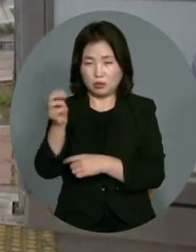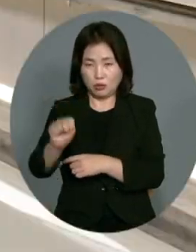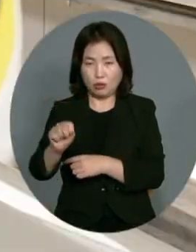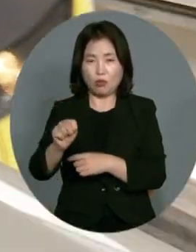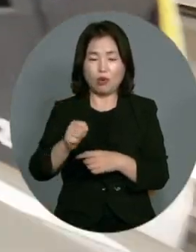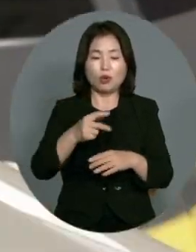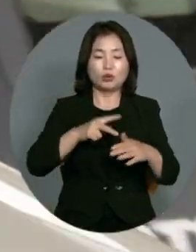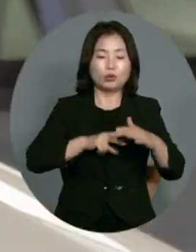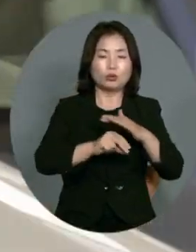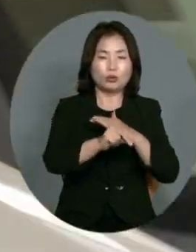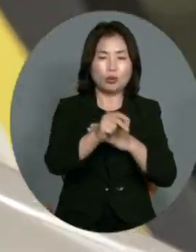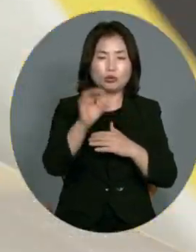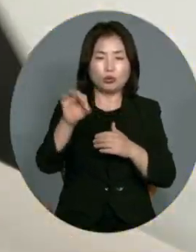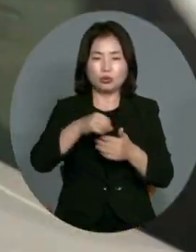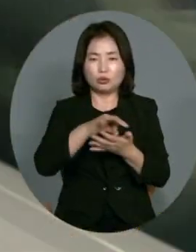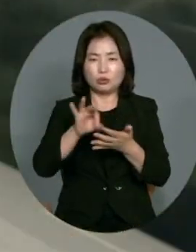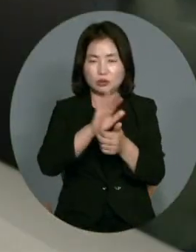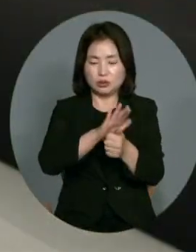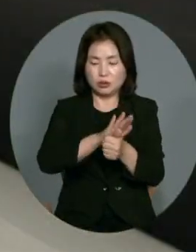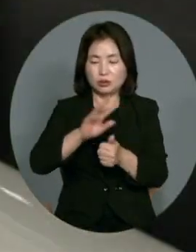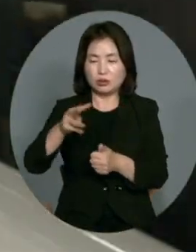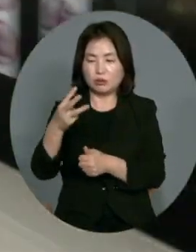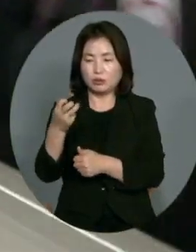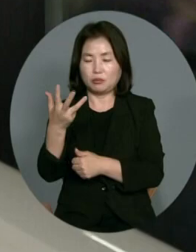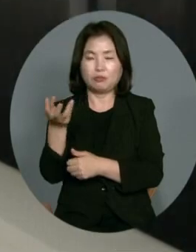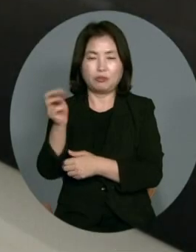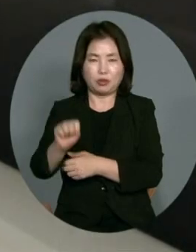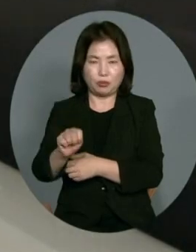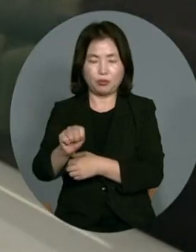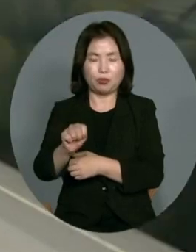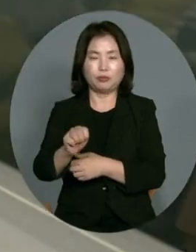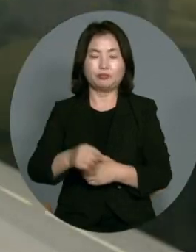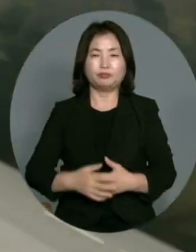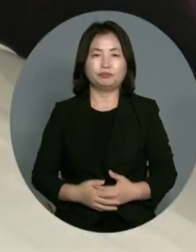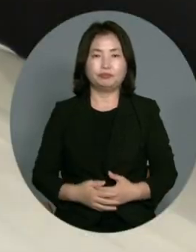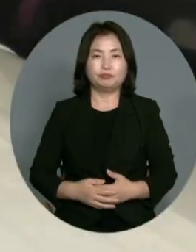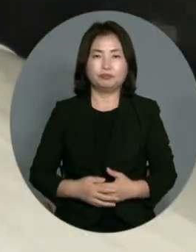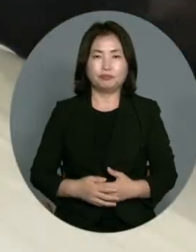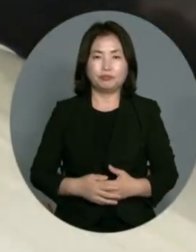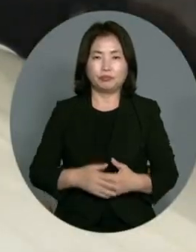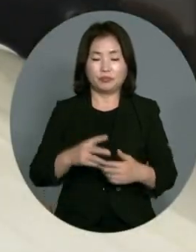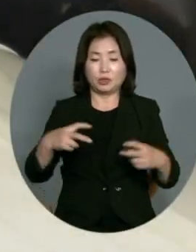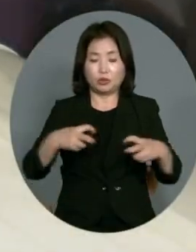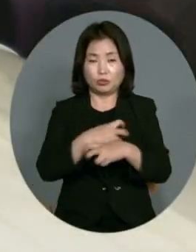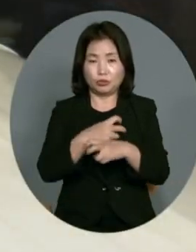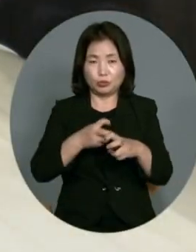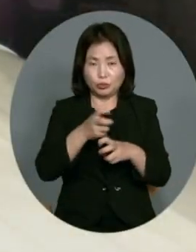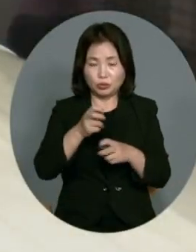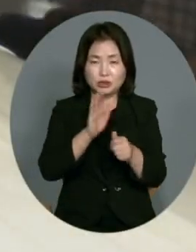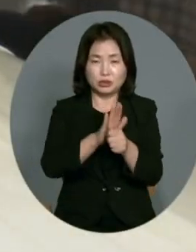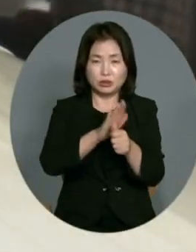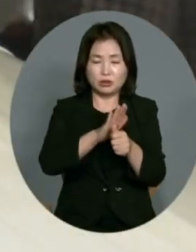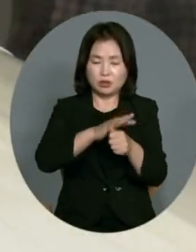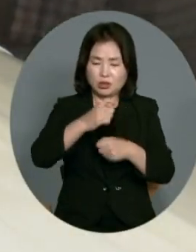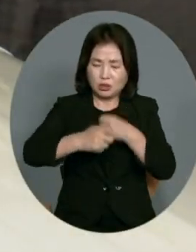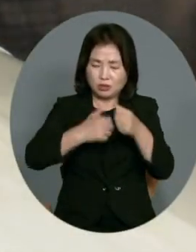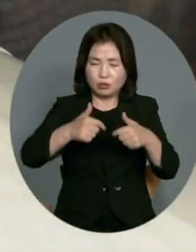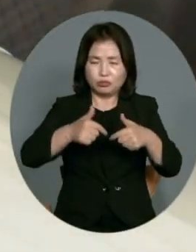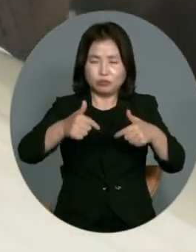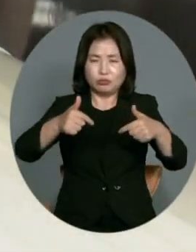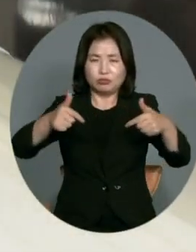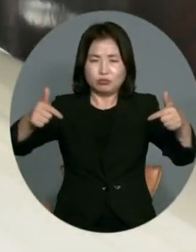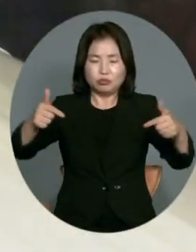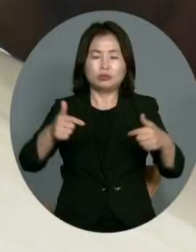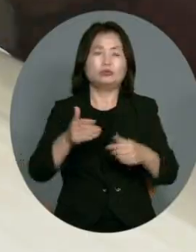원, 도시철도 재정 지원에 338억 원 등입니다. 대중교통 재정 지원은 해마다